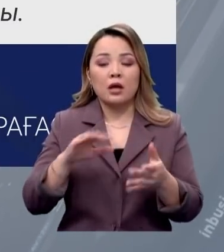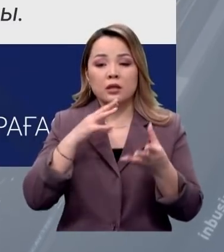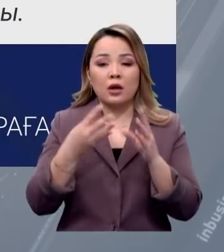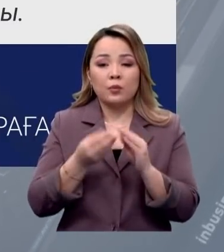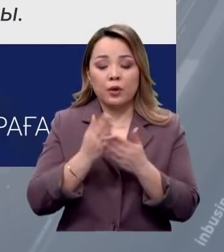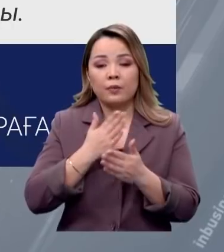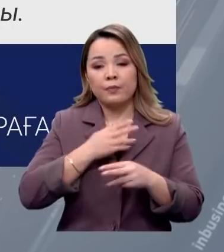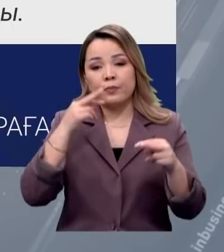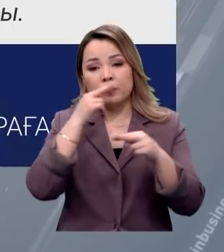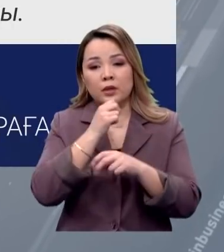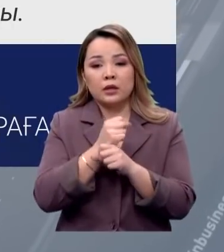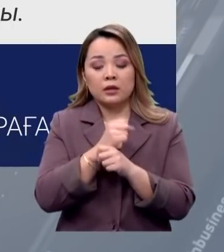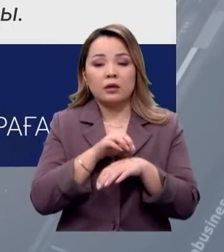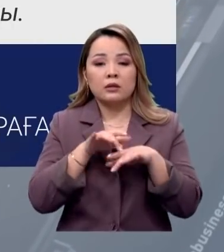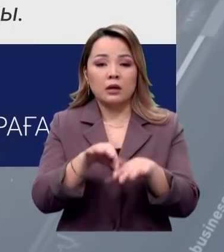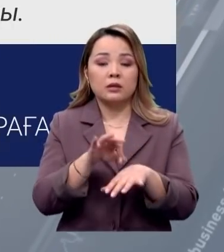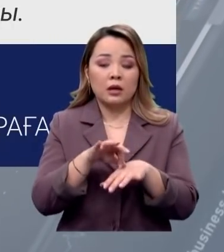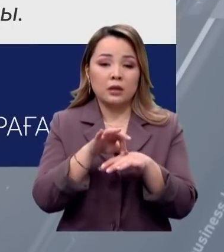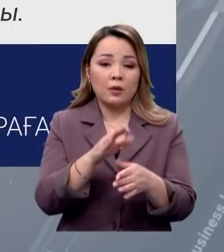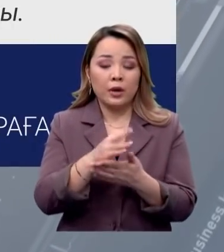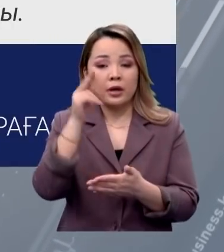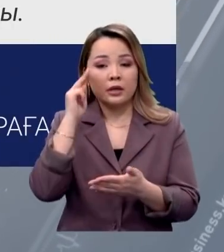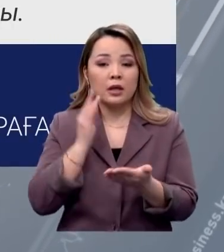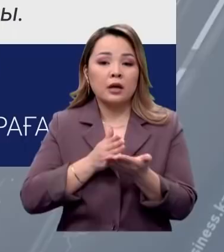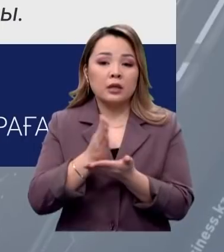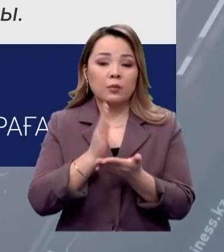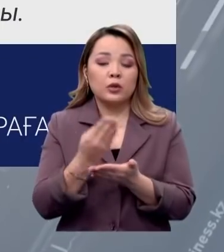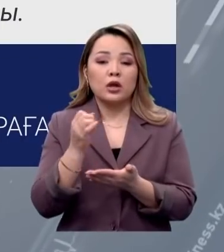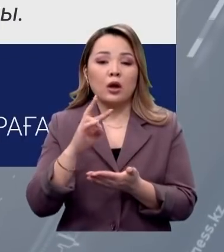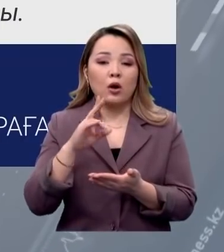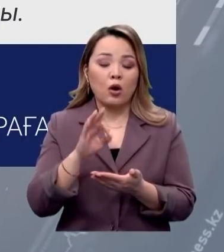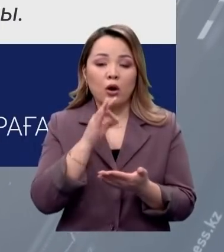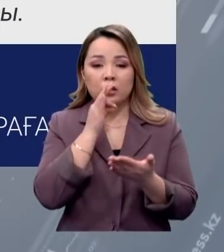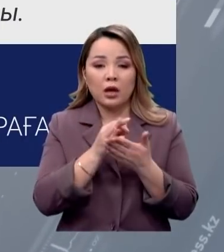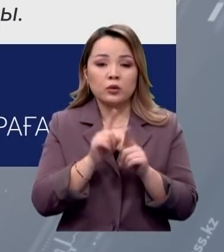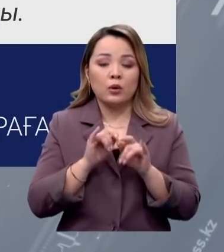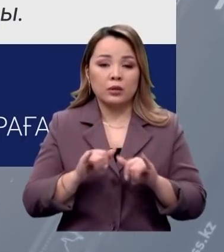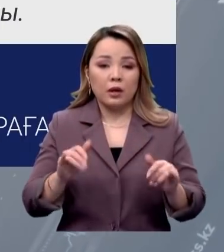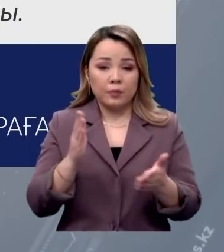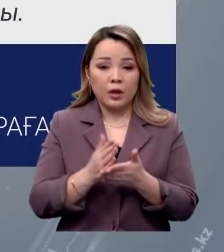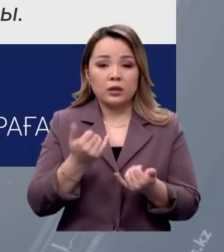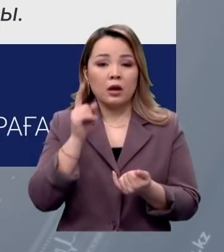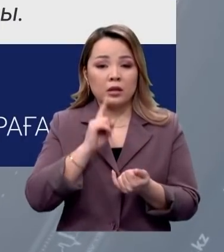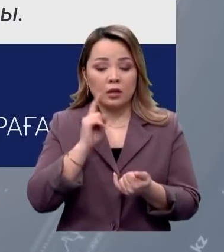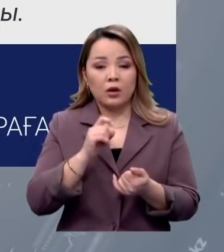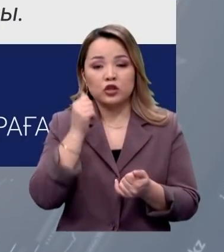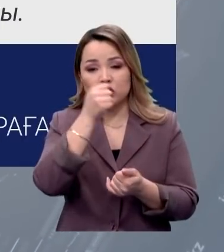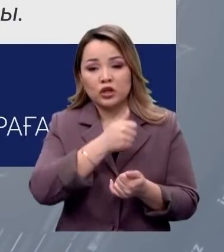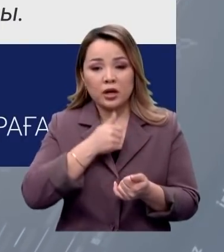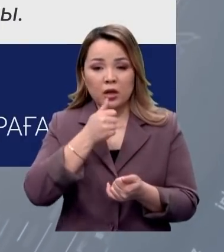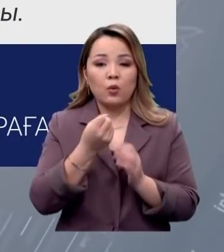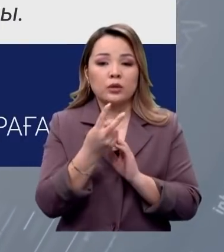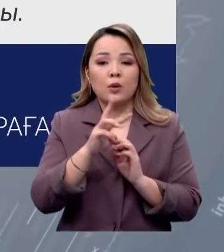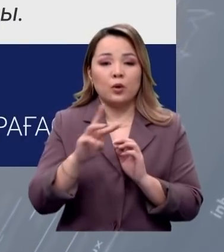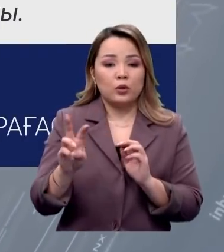кезегінде қателіктерге бой алдырып алдық. Бізге Қытайға қарай Бейнеу, Алшанькоу құбырын тезірек кеңейту қажет. Ол әзірше жылына тек 12 миллион тонна